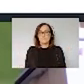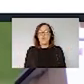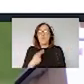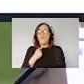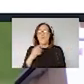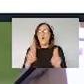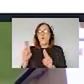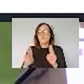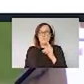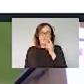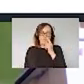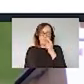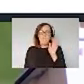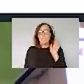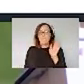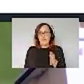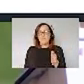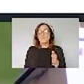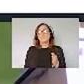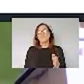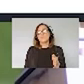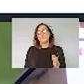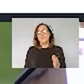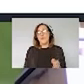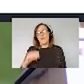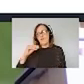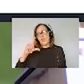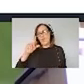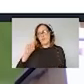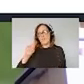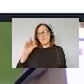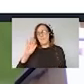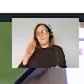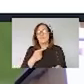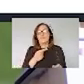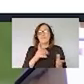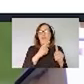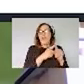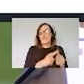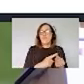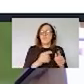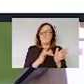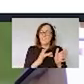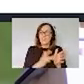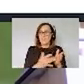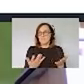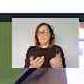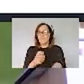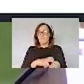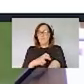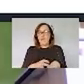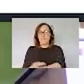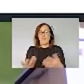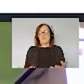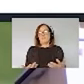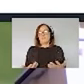ogłosowanie. Dobra, tak, będziemy, pani Elżbieto, będziemy odpowiadać. Ankieta efektów, czyli chcę jakieś efekty pokazać,